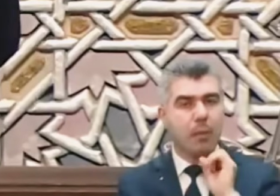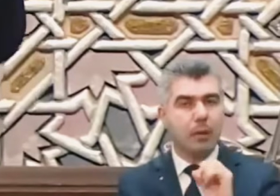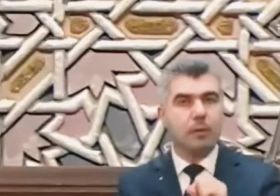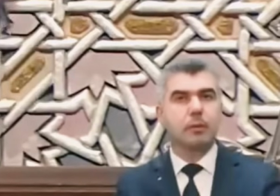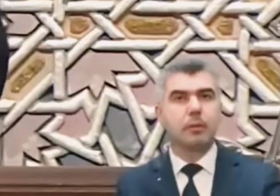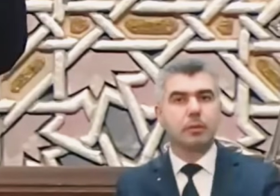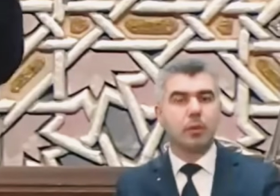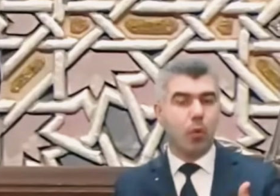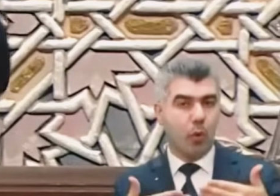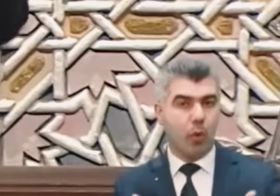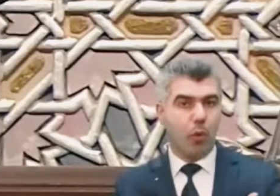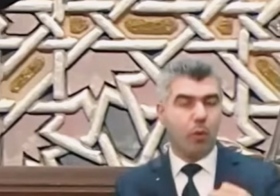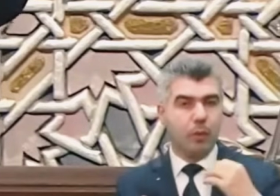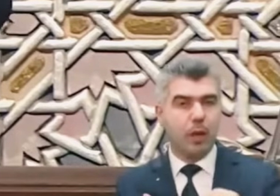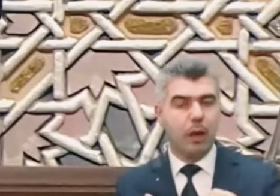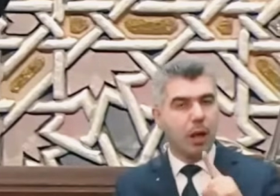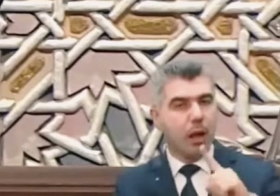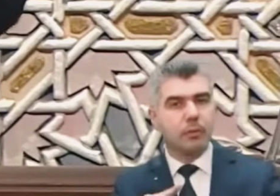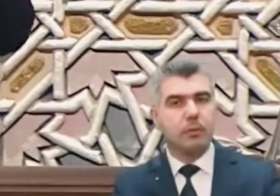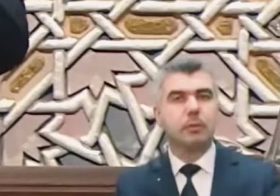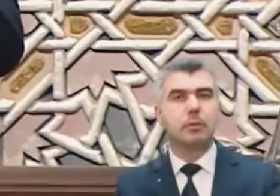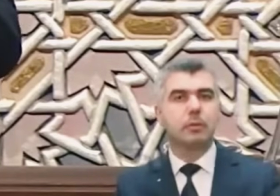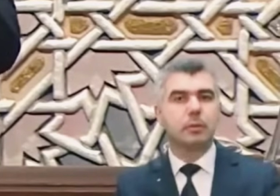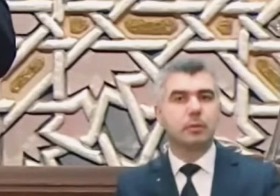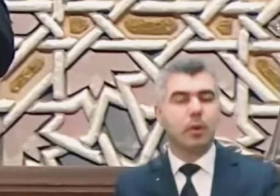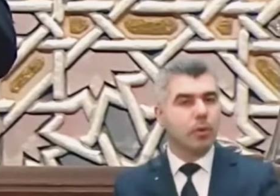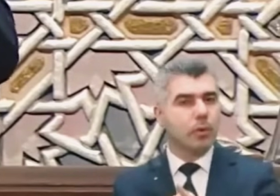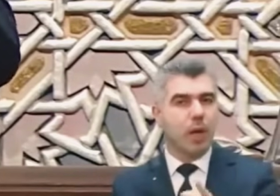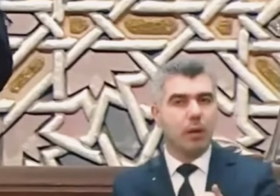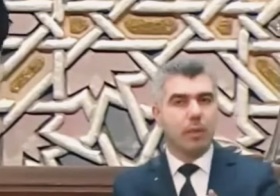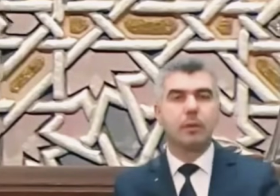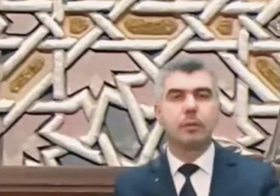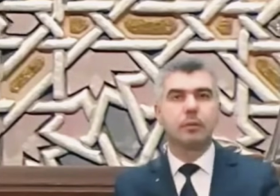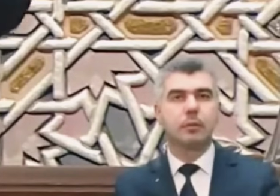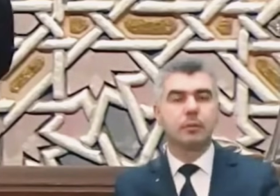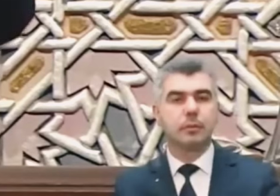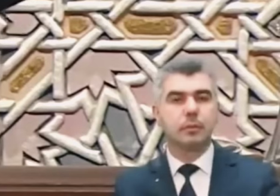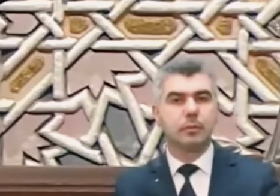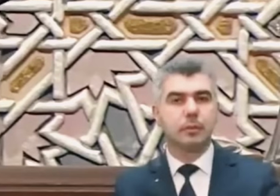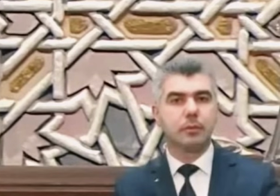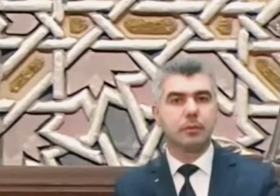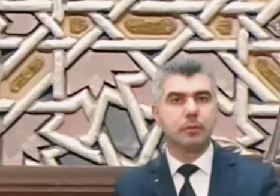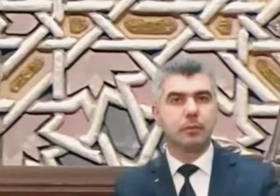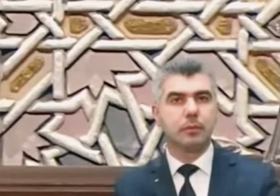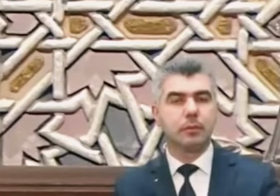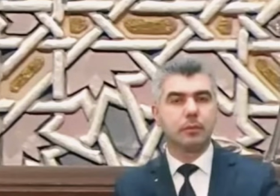من اليوم لن اقبل ولو ادافع عنها لوحدي. هذه صوت.